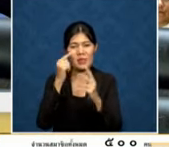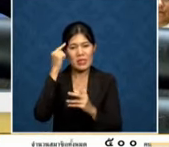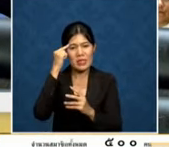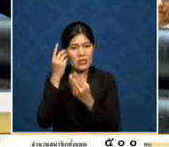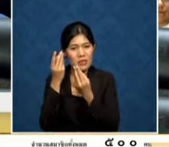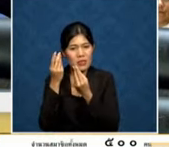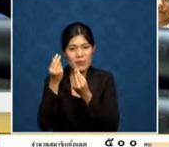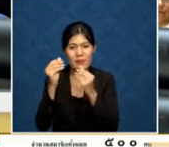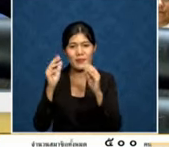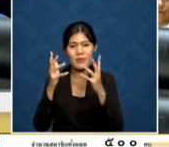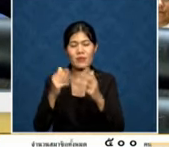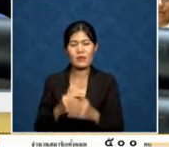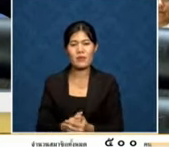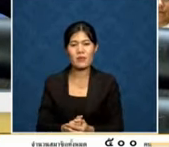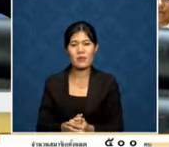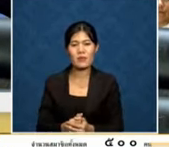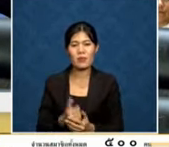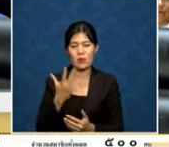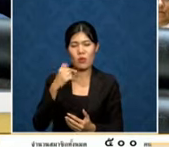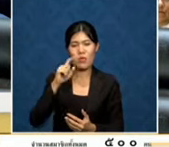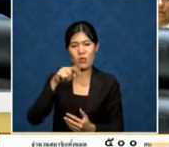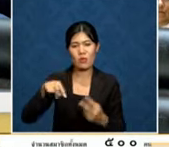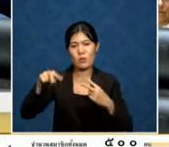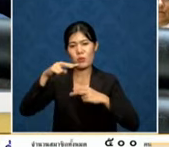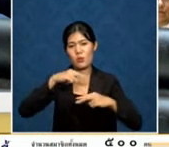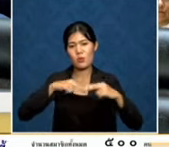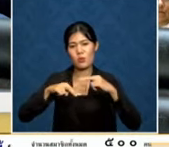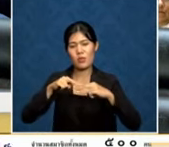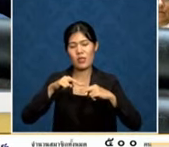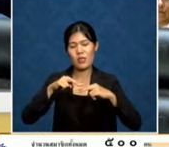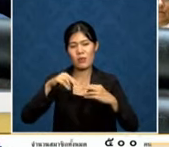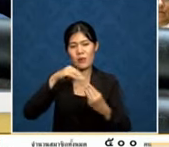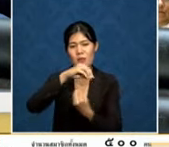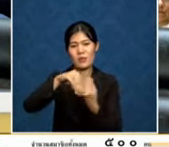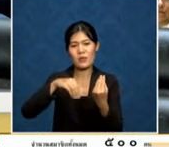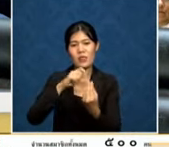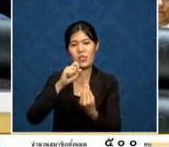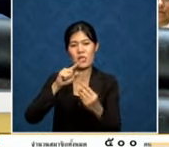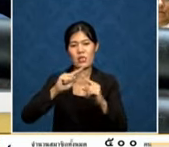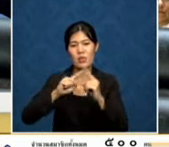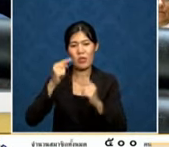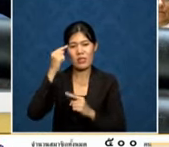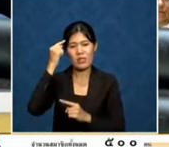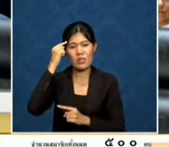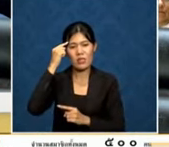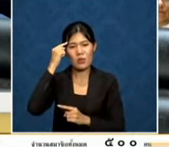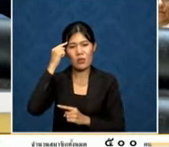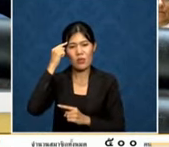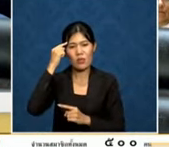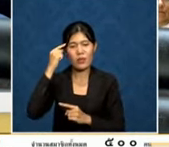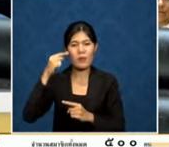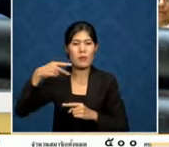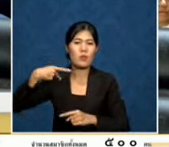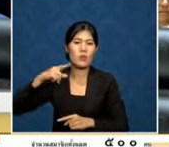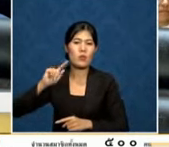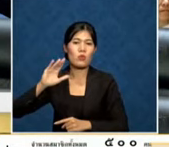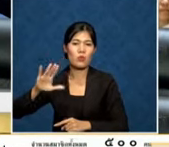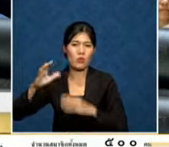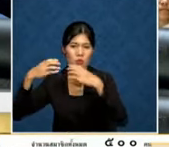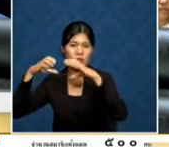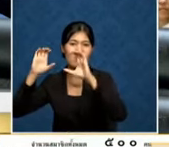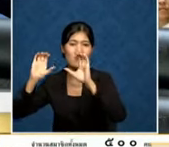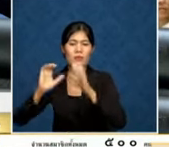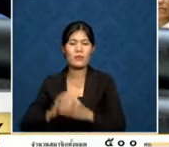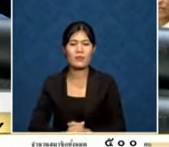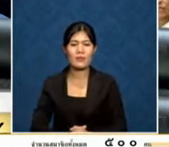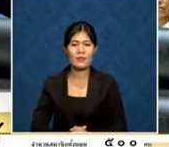เถรภาษิตแต่หวังผลทางการเมืองอย่างชัดเจนท่านประธานที่เคารพครับมีข่าว